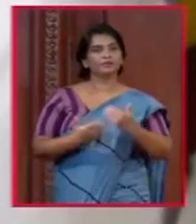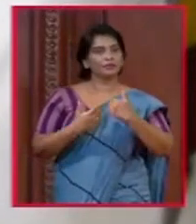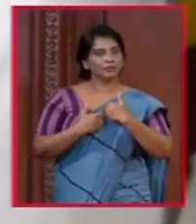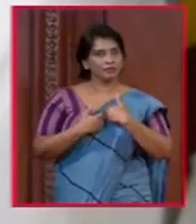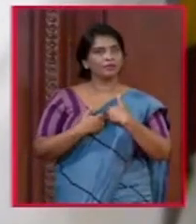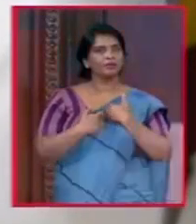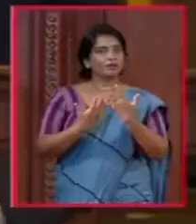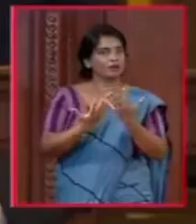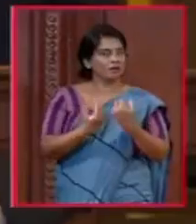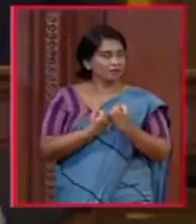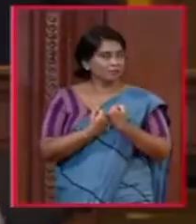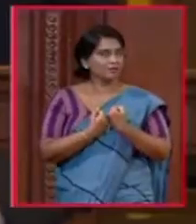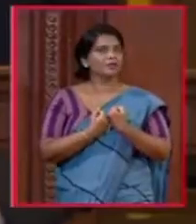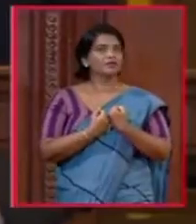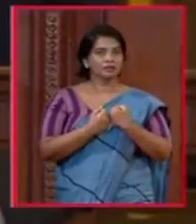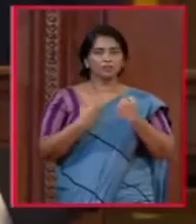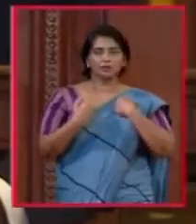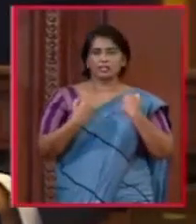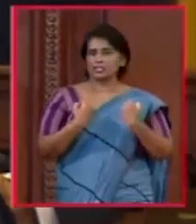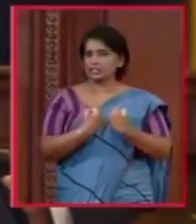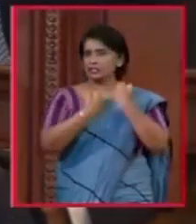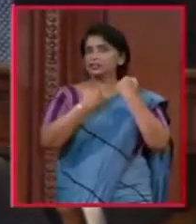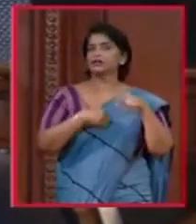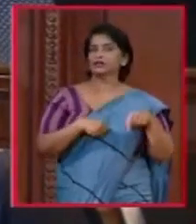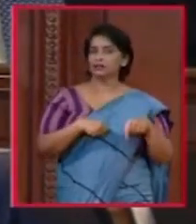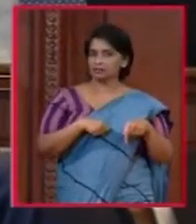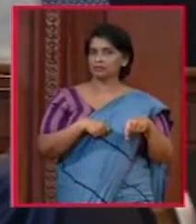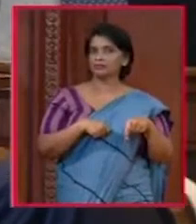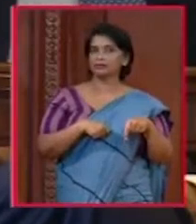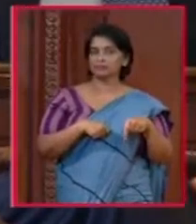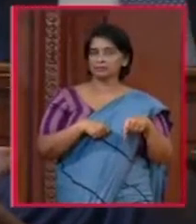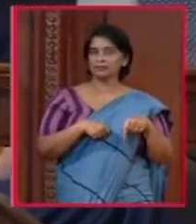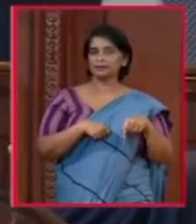අපට ලැබෙන්නේ ඉතාමත් අභියෝගාත්මක රටක්.